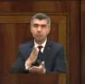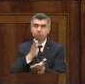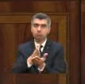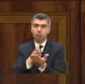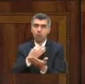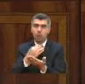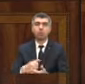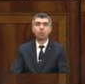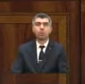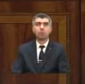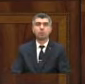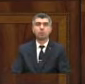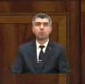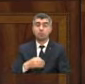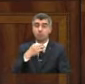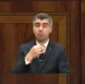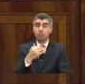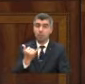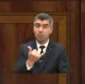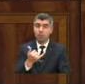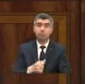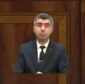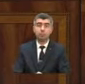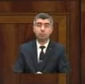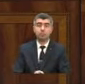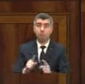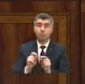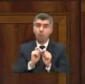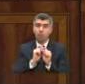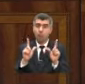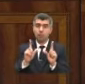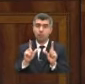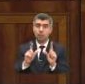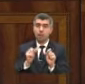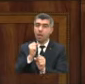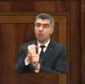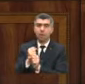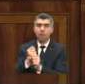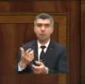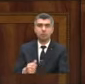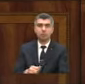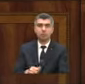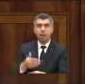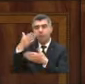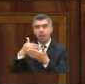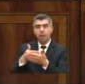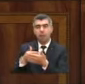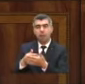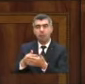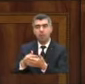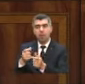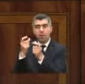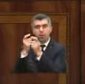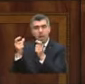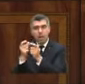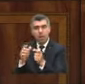لينا نحلوا هاد المشكل ديال فقدان الماء. والحل واضح، راه هو خلق فرص الشغل. خصنا المغاربه يثقوا فينا، خص المستثمرين يثقوا